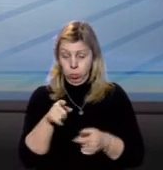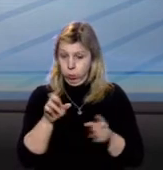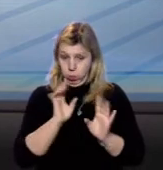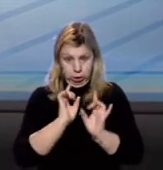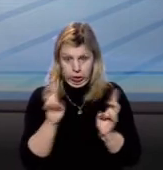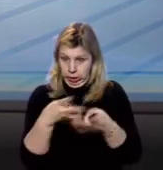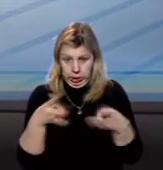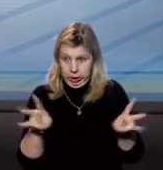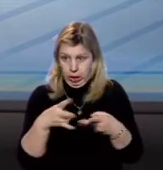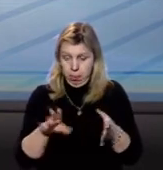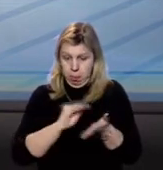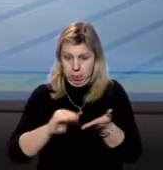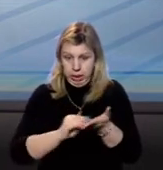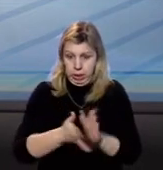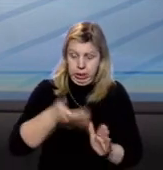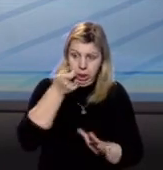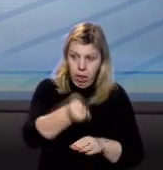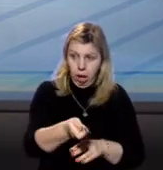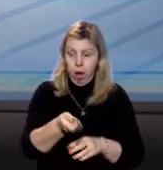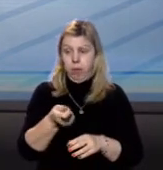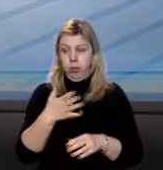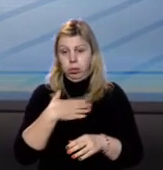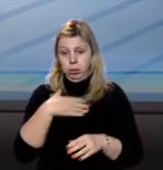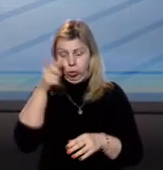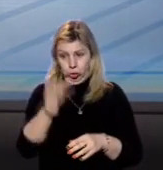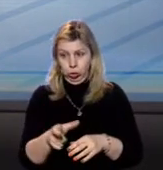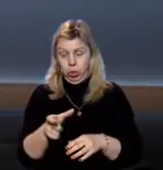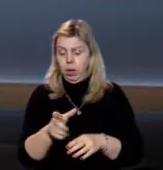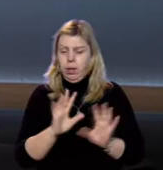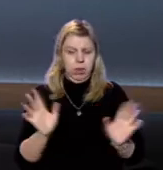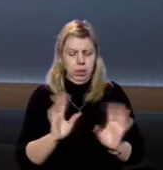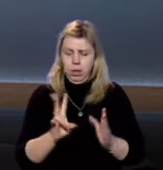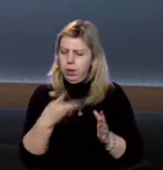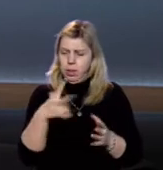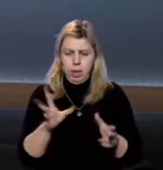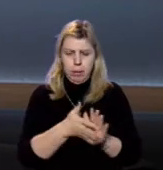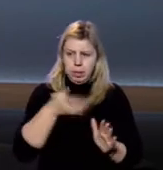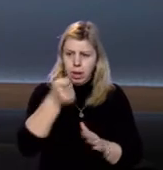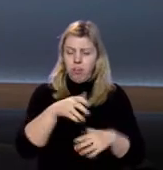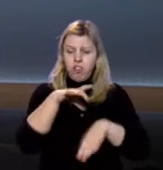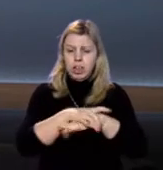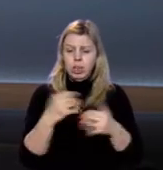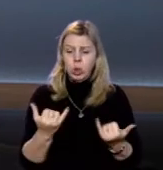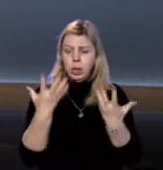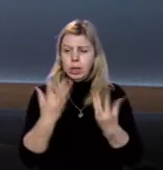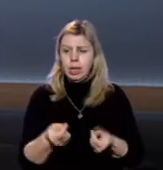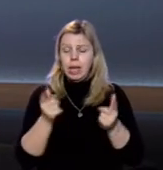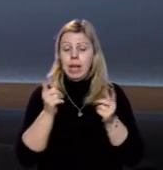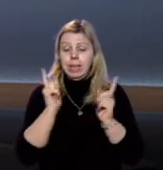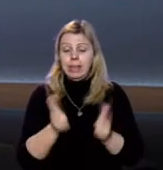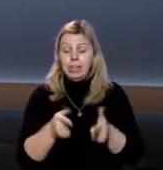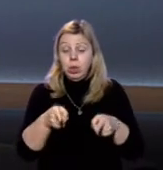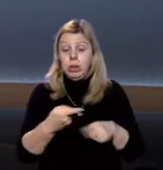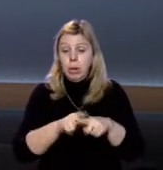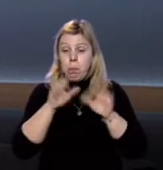не потрібно йти писати заяву? Нашому глядачу? Ні, не треба писати заяву, тому що фактично на сьогоднішній день, згідно з цим